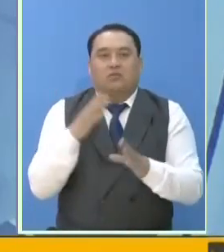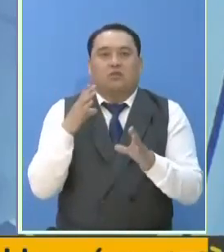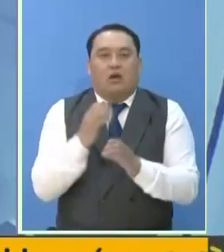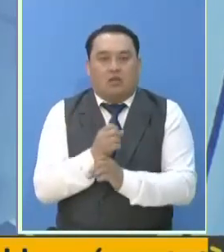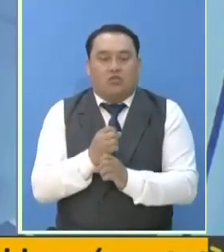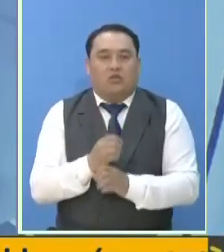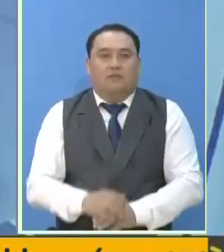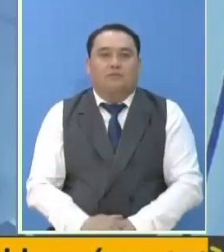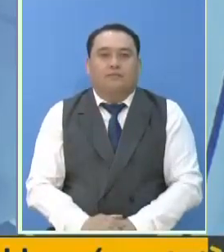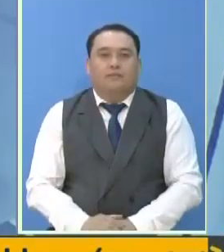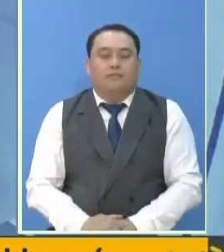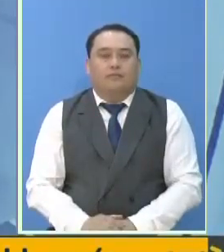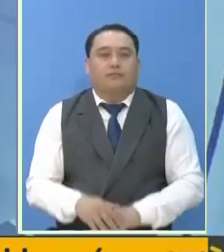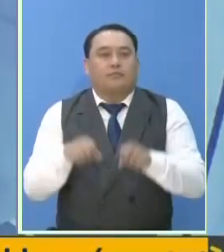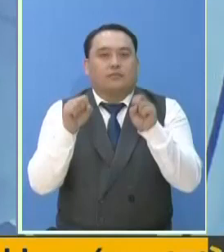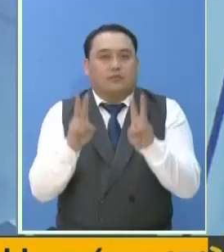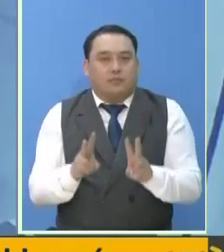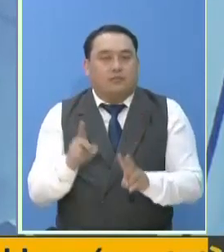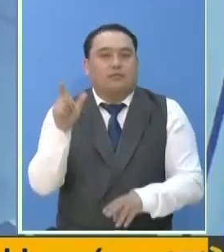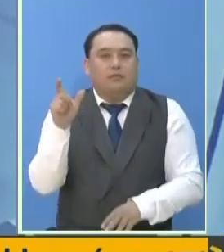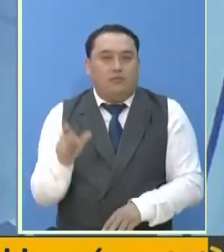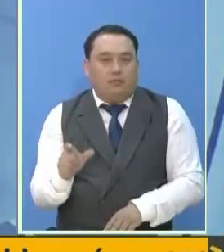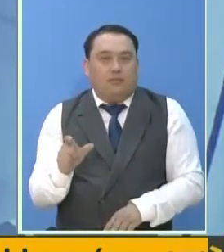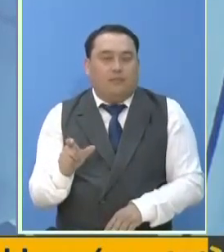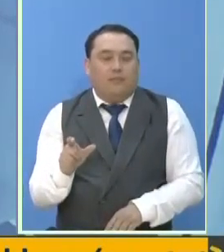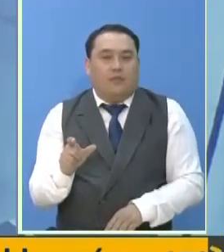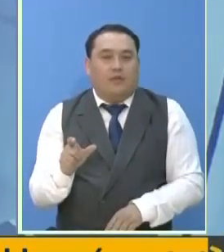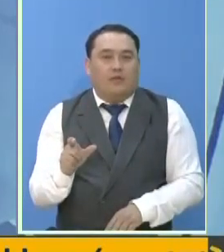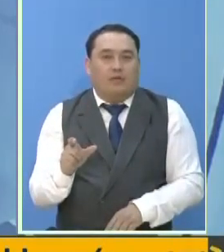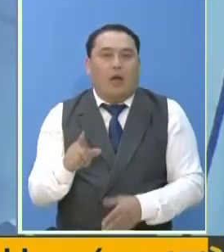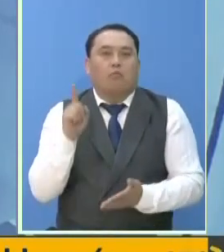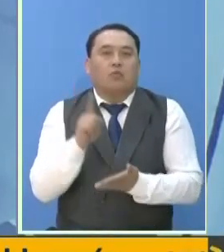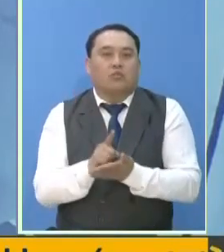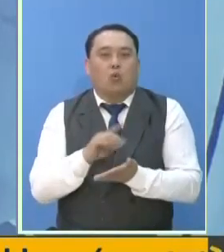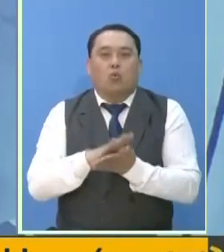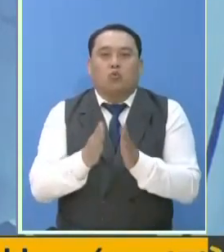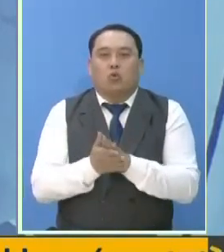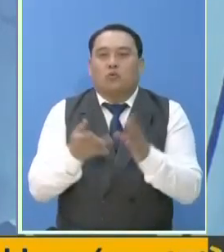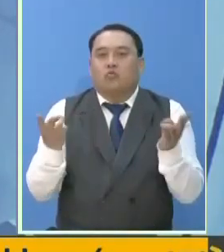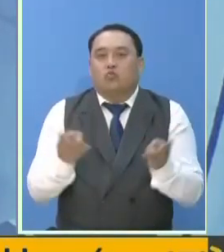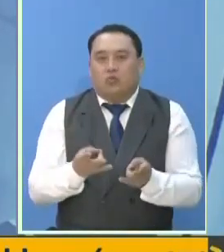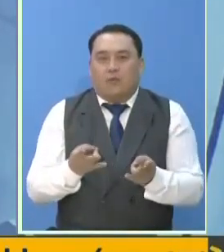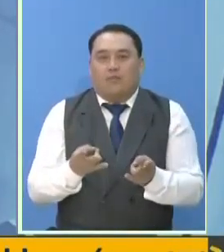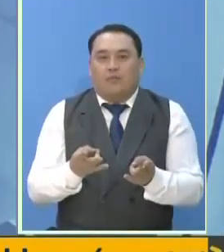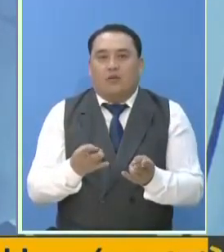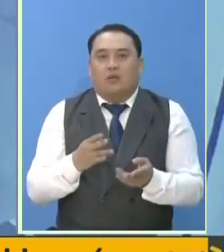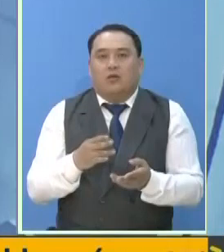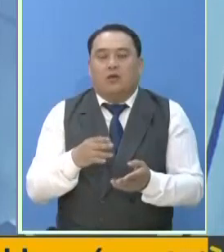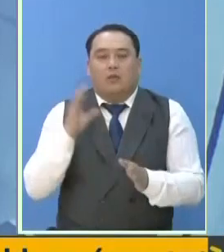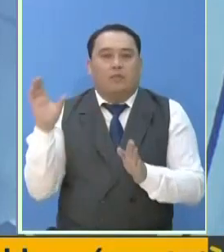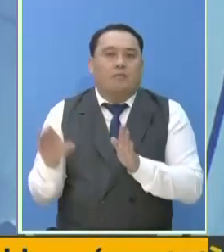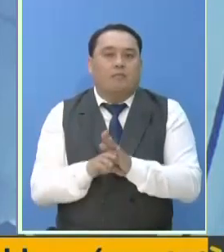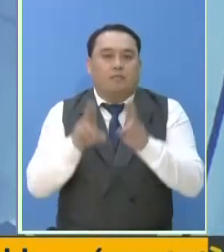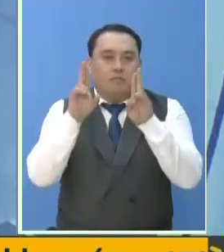сокращении единиц в той или иной структуре обязательное условие нужно будет соблюдать все